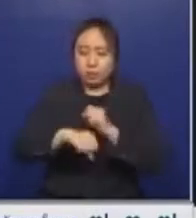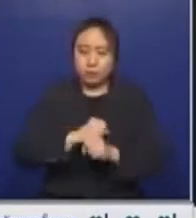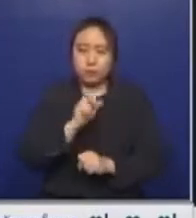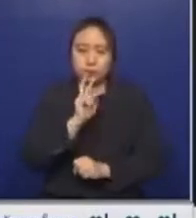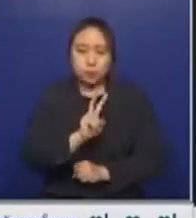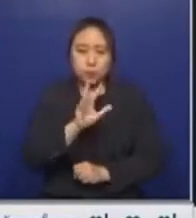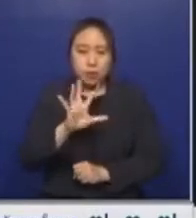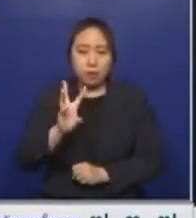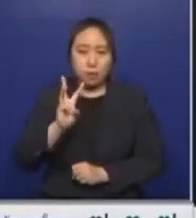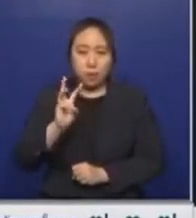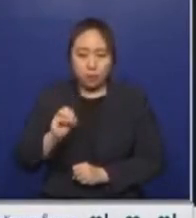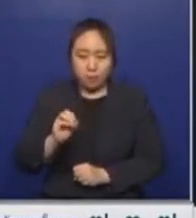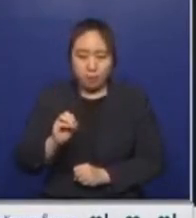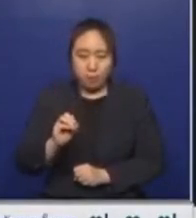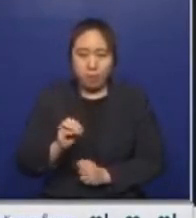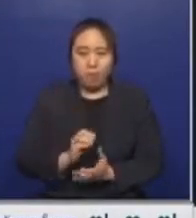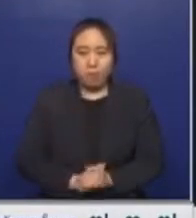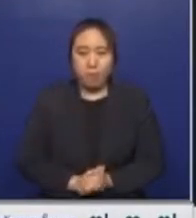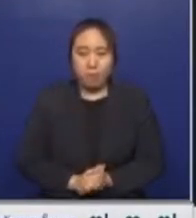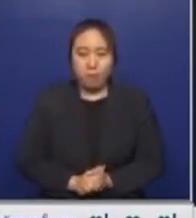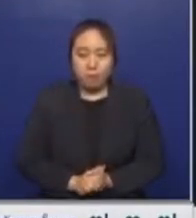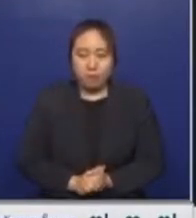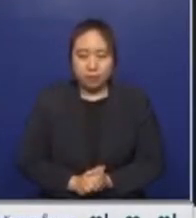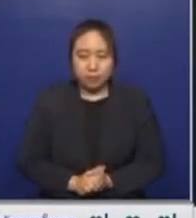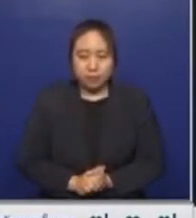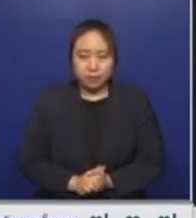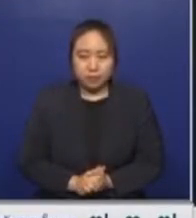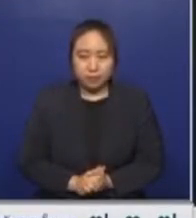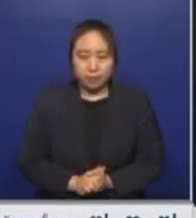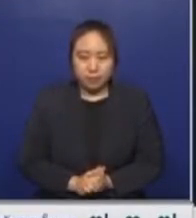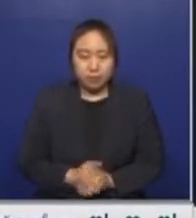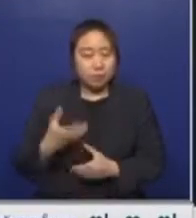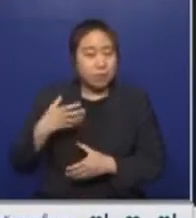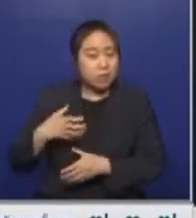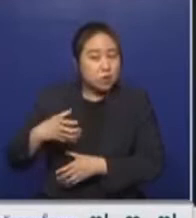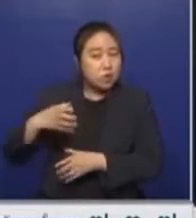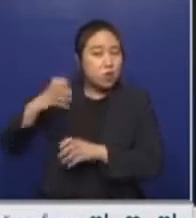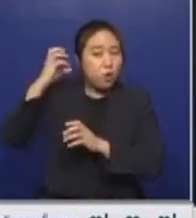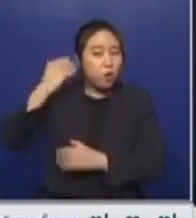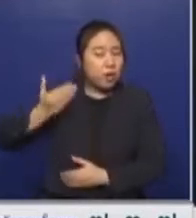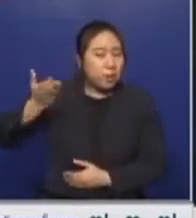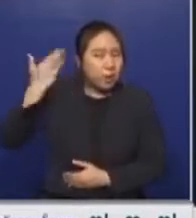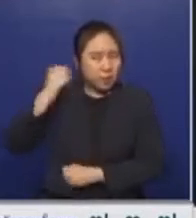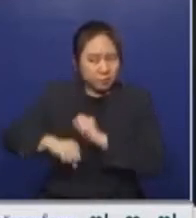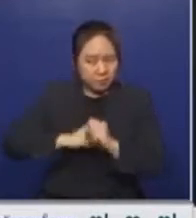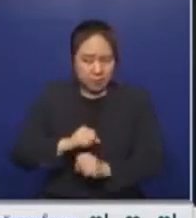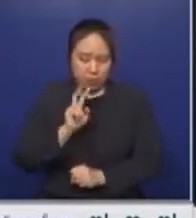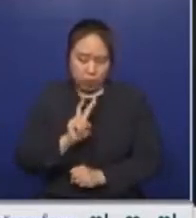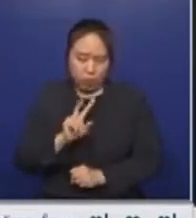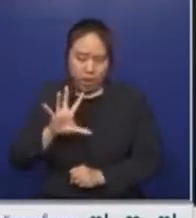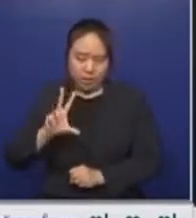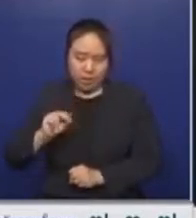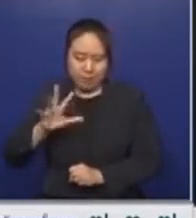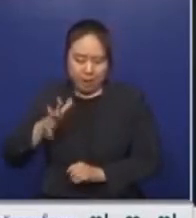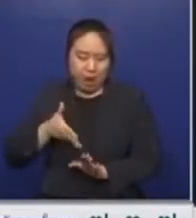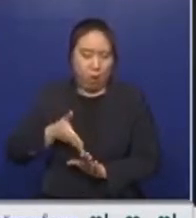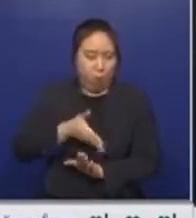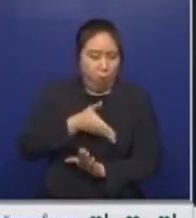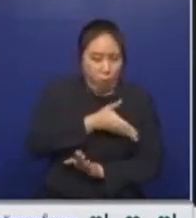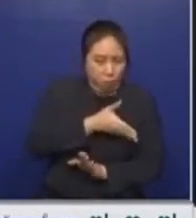นั้นทำให้เราย้อนกลับไปก่อนปี35ค่ะหรือว่าย้อนกลับ